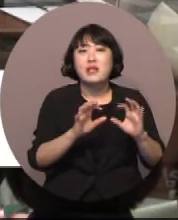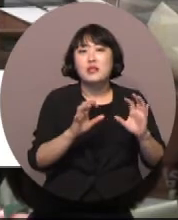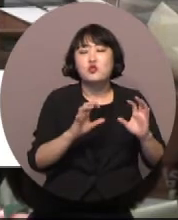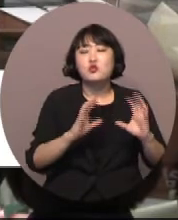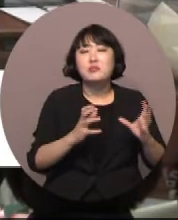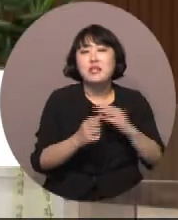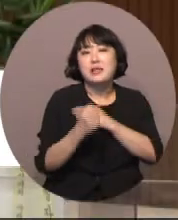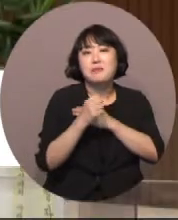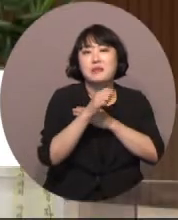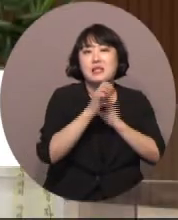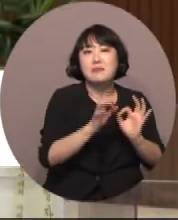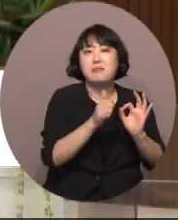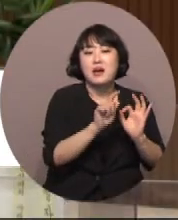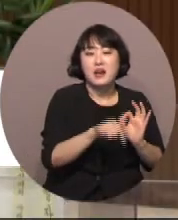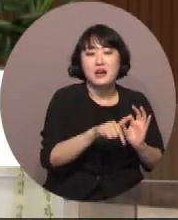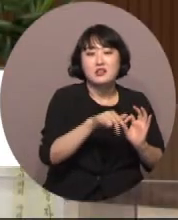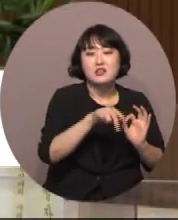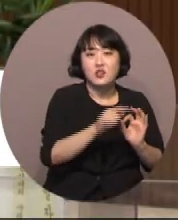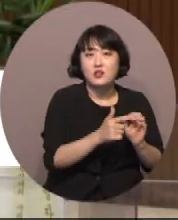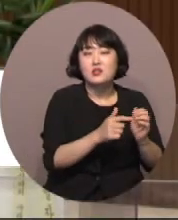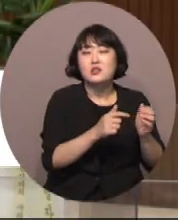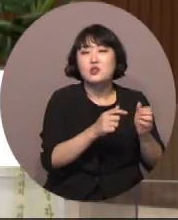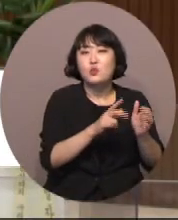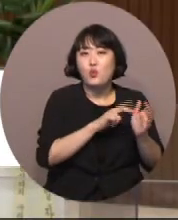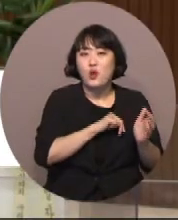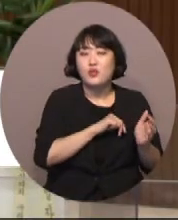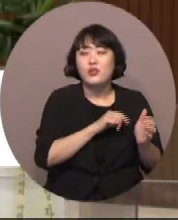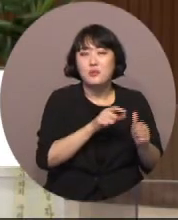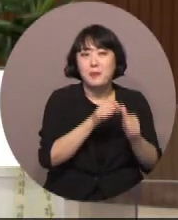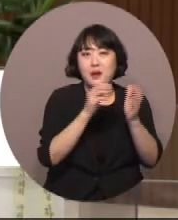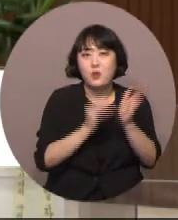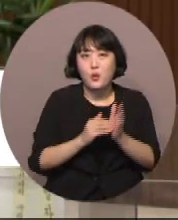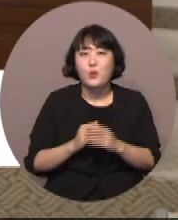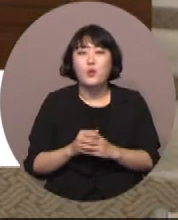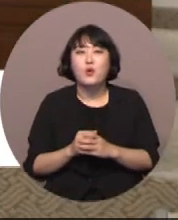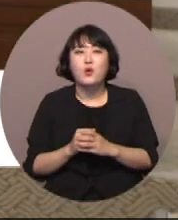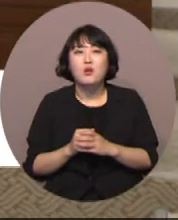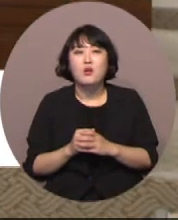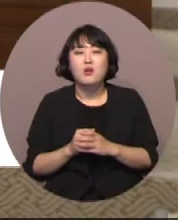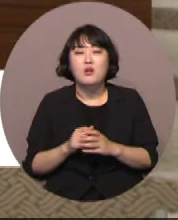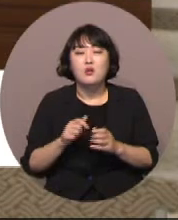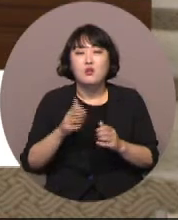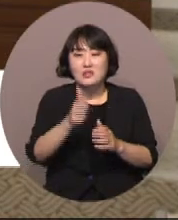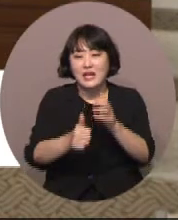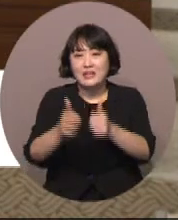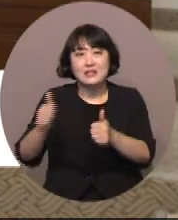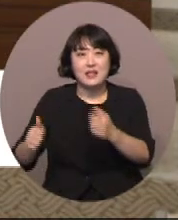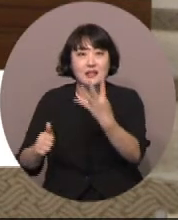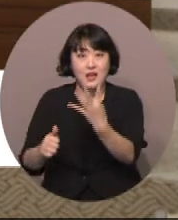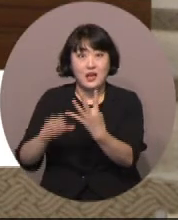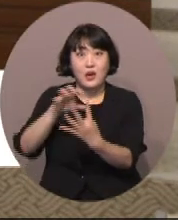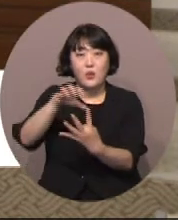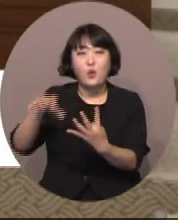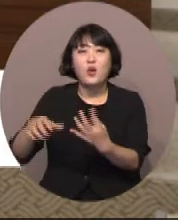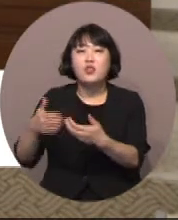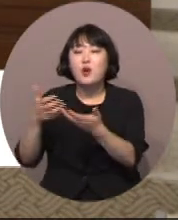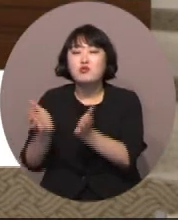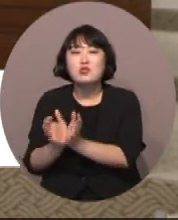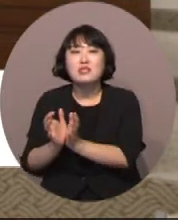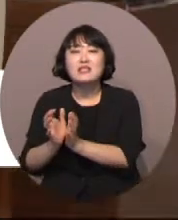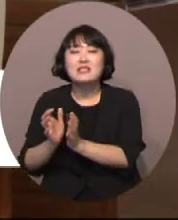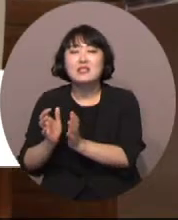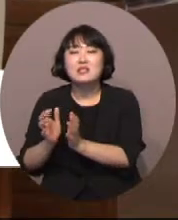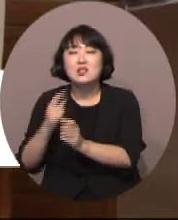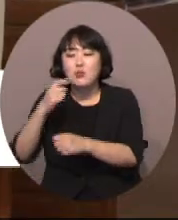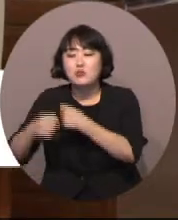김학선 위원회 뽑았고 의회 운영위원장 과 행정 복지 위원장 산업건설위원회 작은 더불어 분지 당 소속